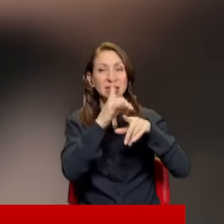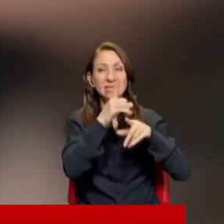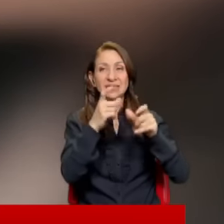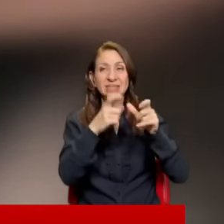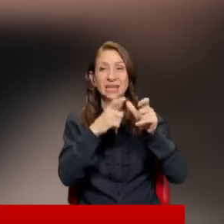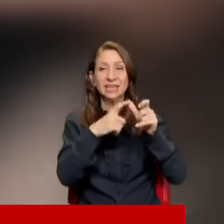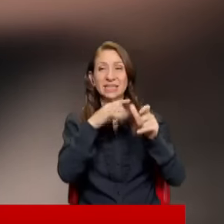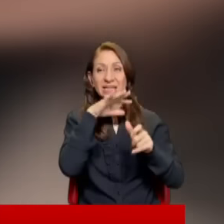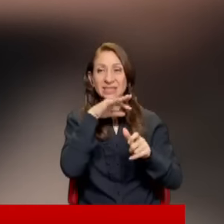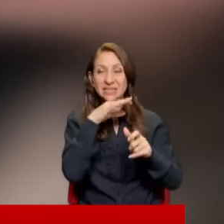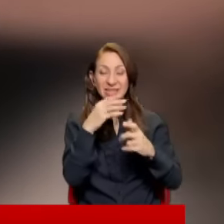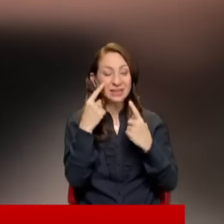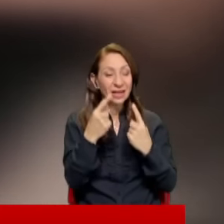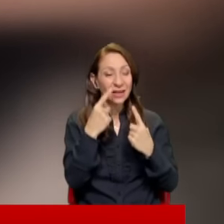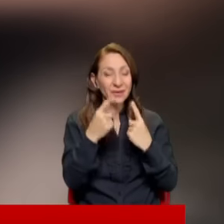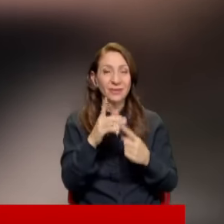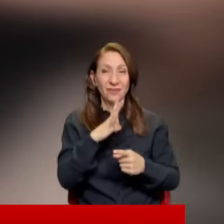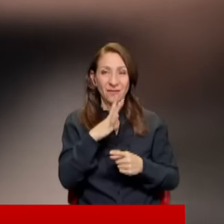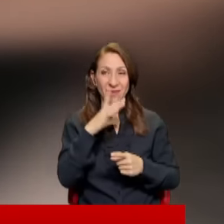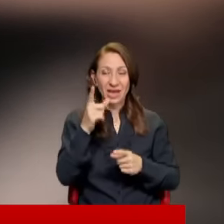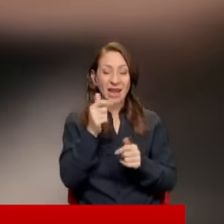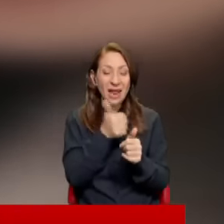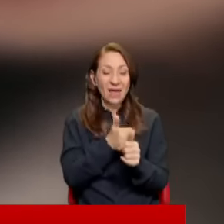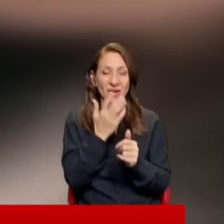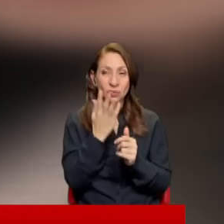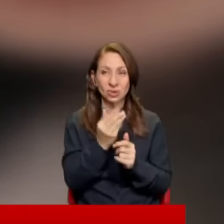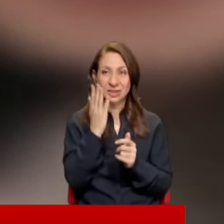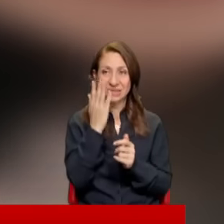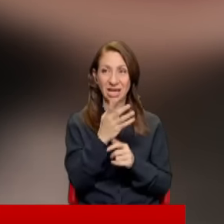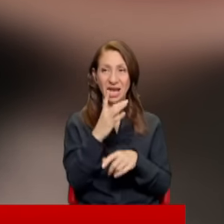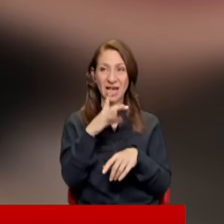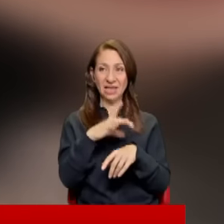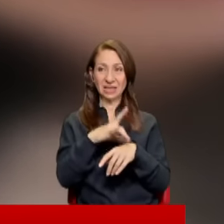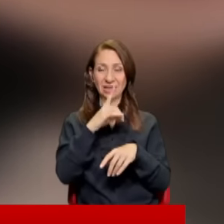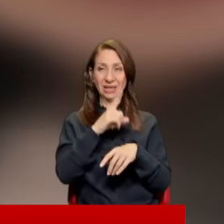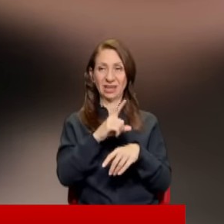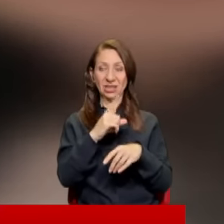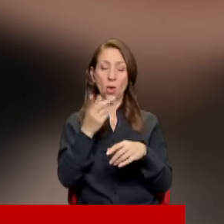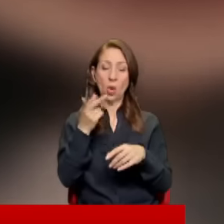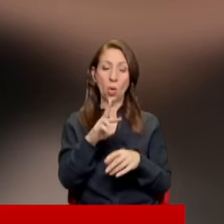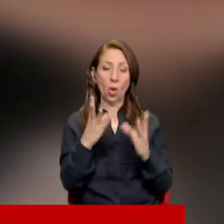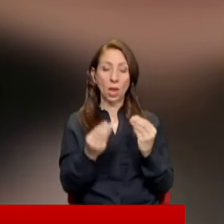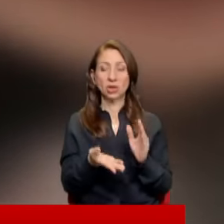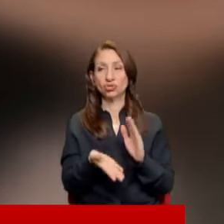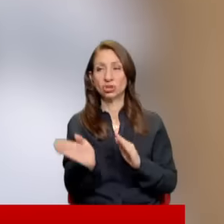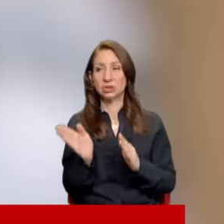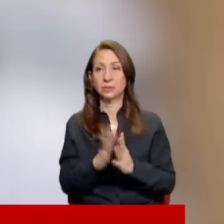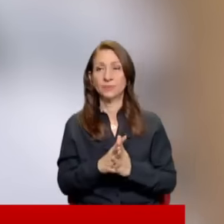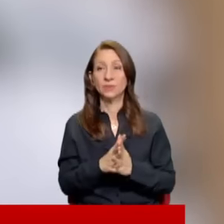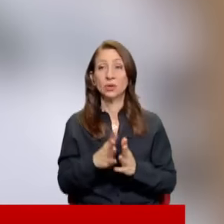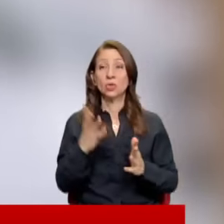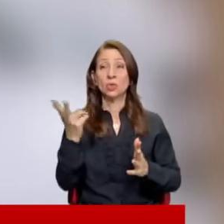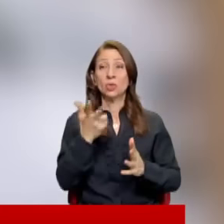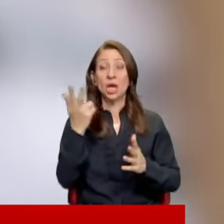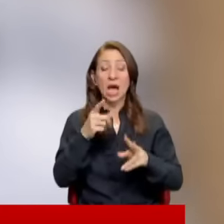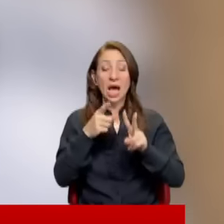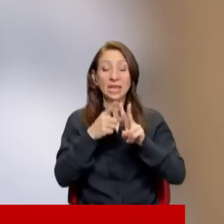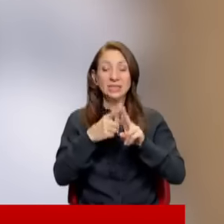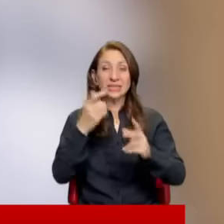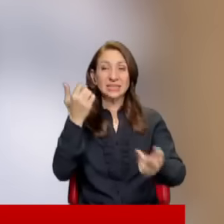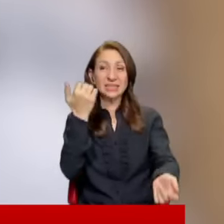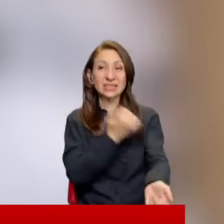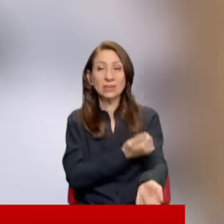Selen'in dedesi tedavi altındaydı refakatçi olarak girdiği hastaneden cansız bedeni çıktı Yüksek dozda anestezi